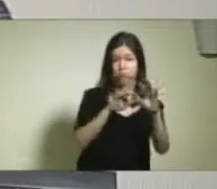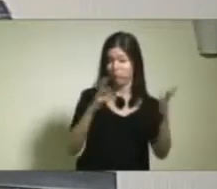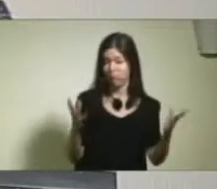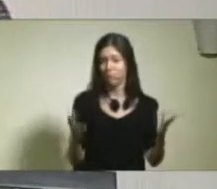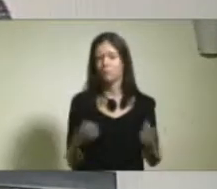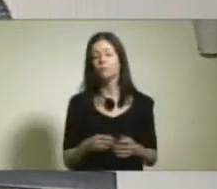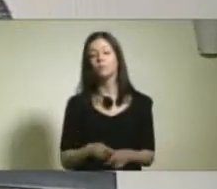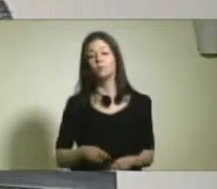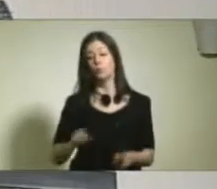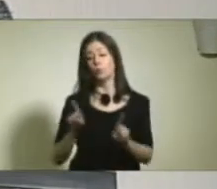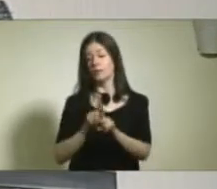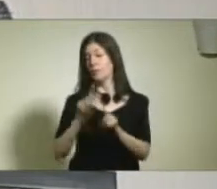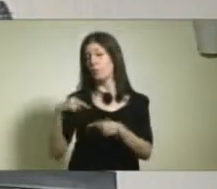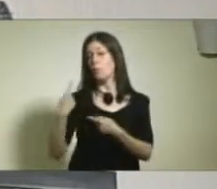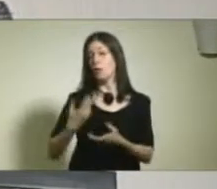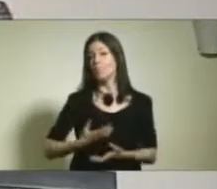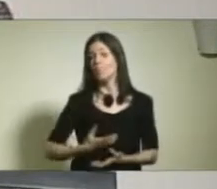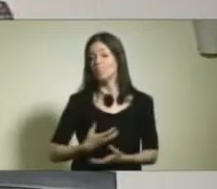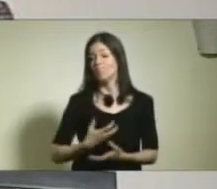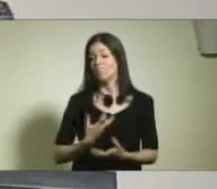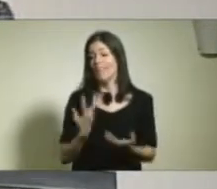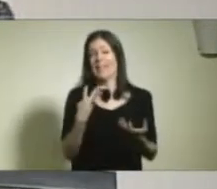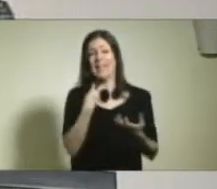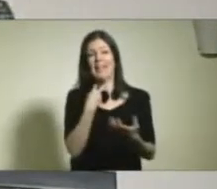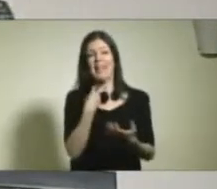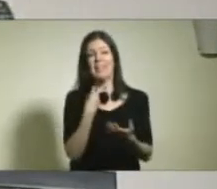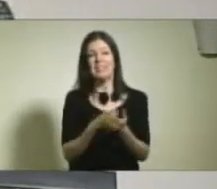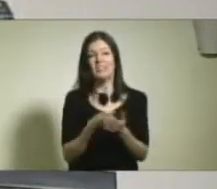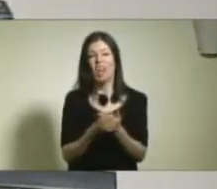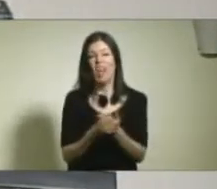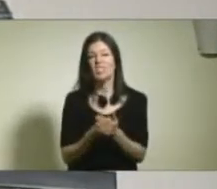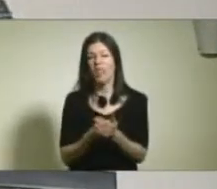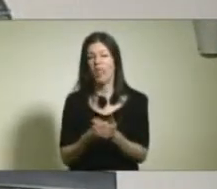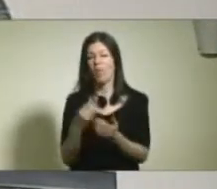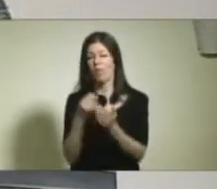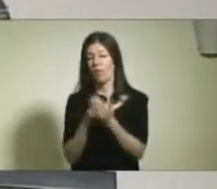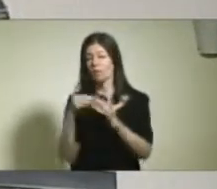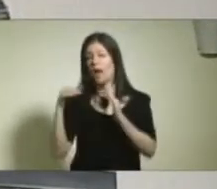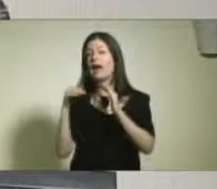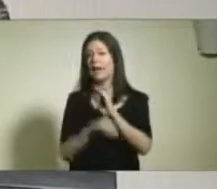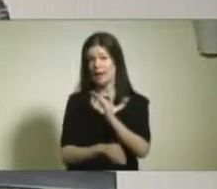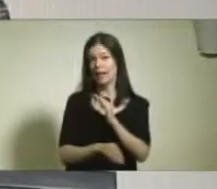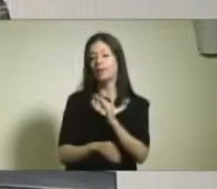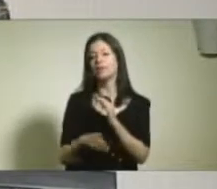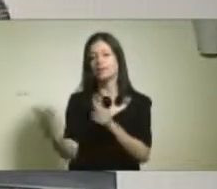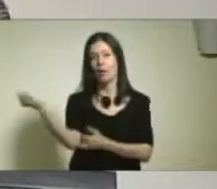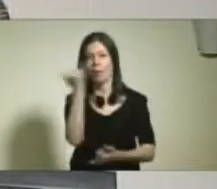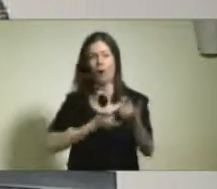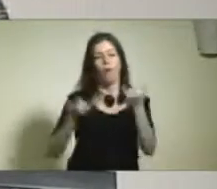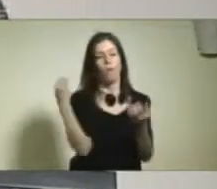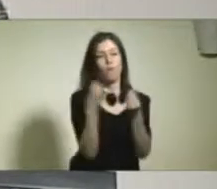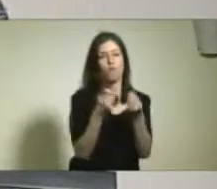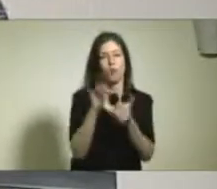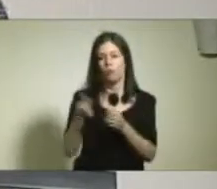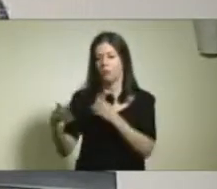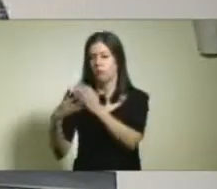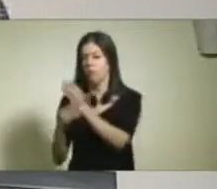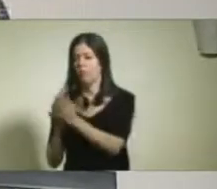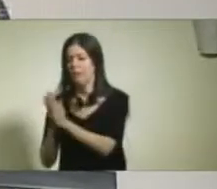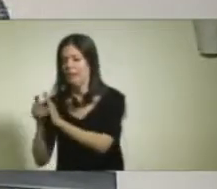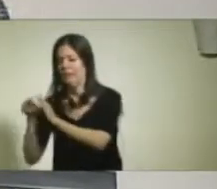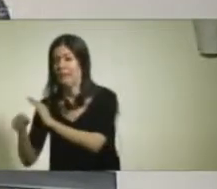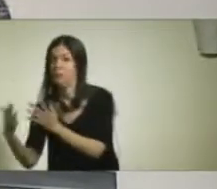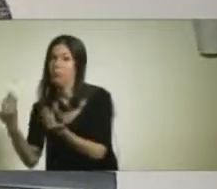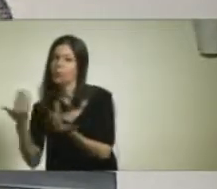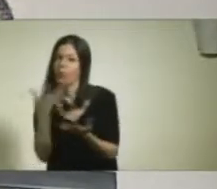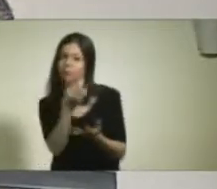crise financière, ces appels ont doublé, étant donné que les gens sont de plus en plus pauvres et ont de plus en plus besoin de ces prestations